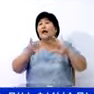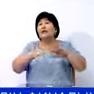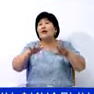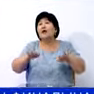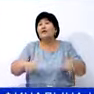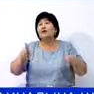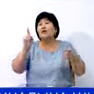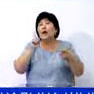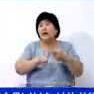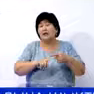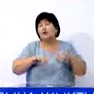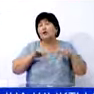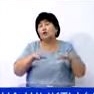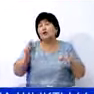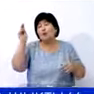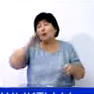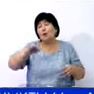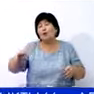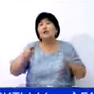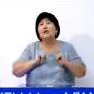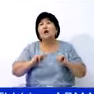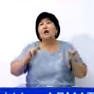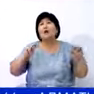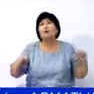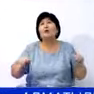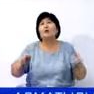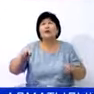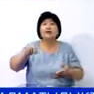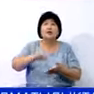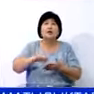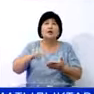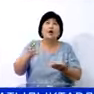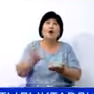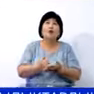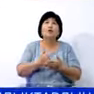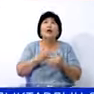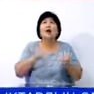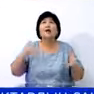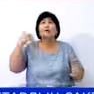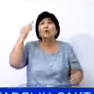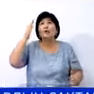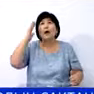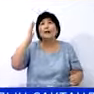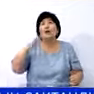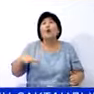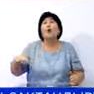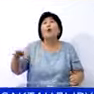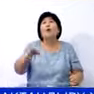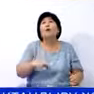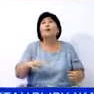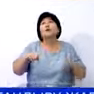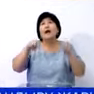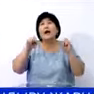арқылы жүргізіледі. Оқушылар мен мұғалімдердің платформаға қолжетімділігін арттыру мақсатында облысқа